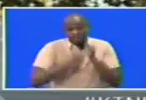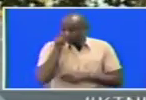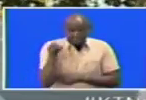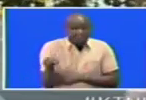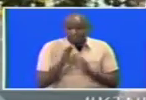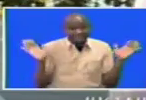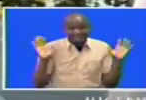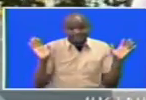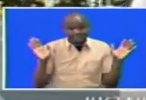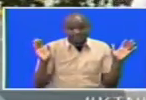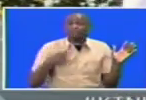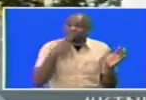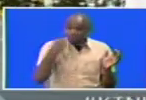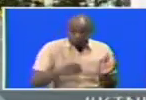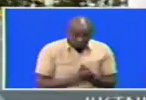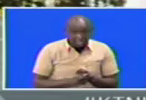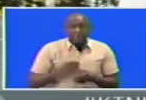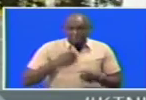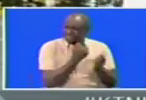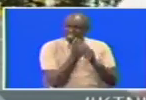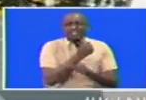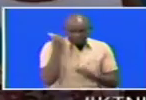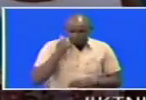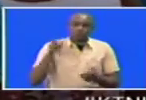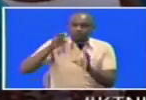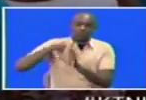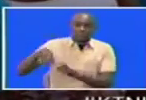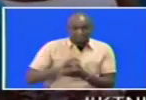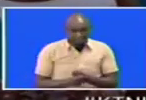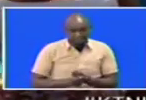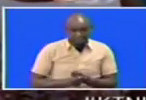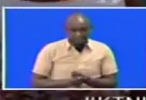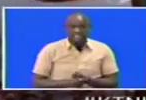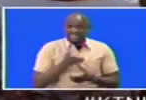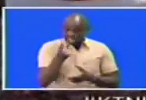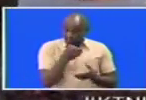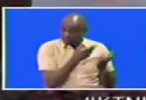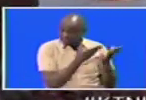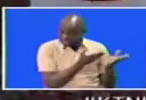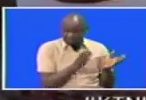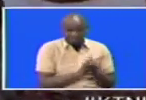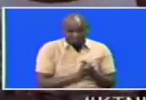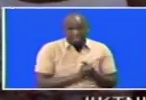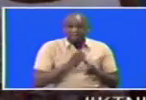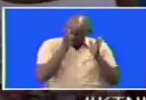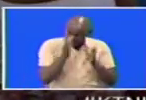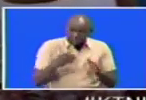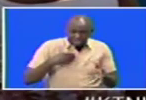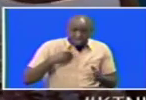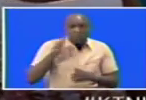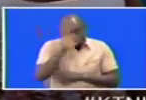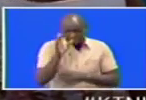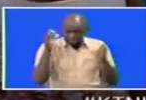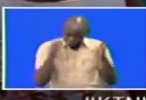Niliwakataa. Na mimi nasema tumewakataa. Chirao Ali Mwakwere ndio mgombea wa pekee chini ya chama cha